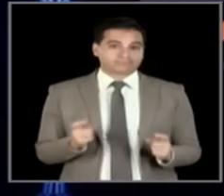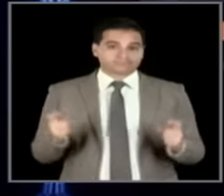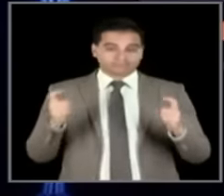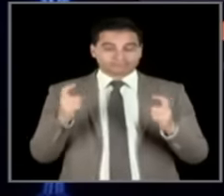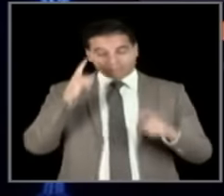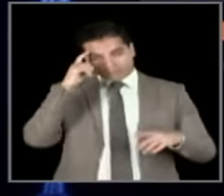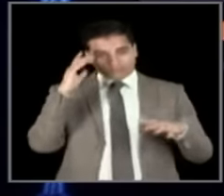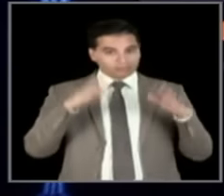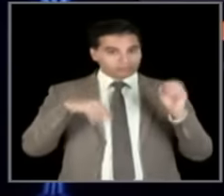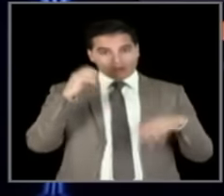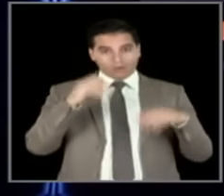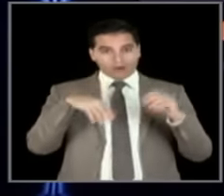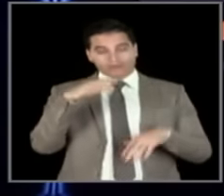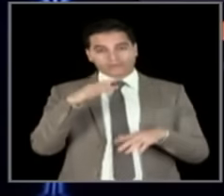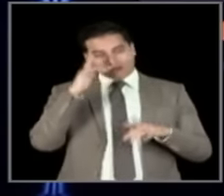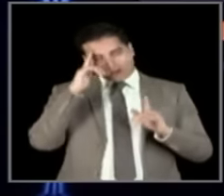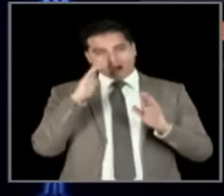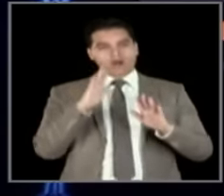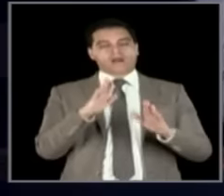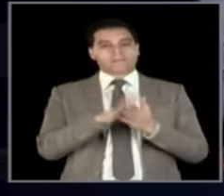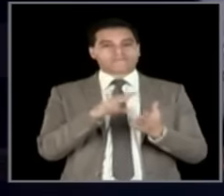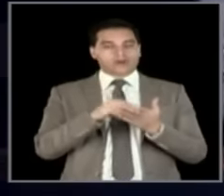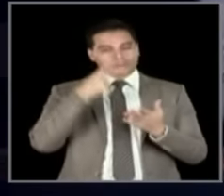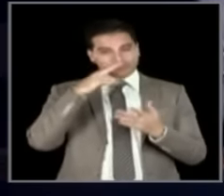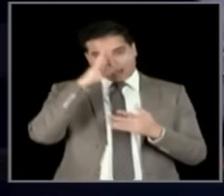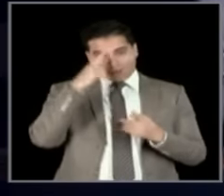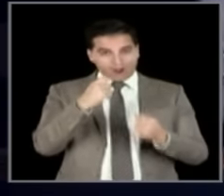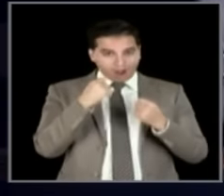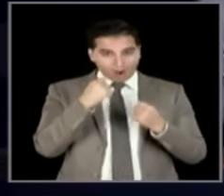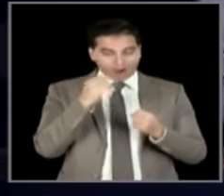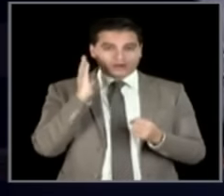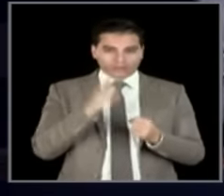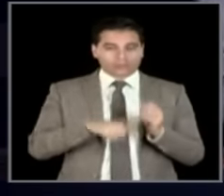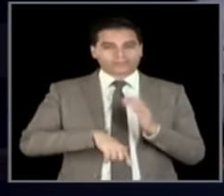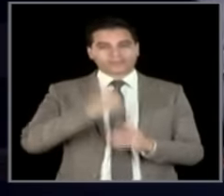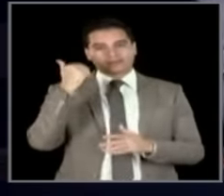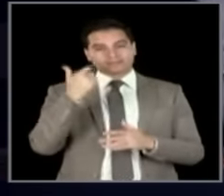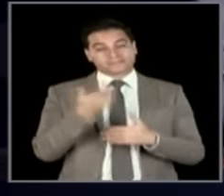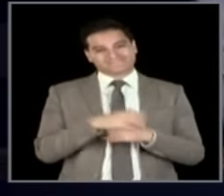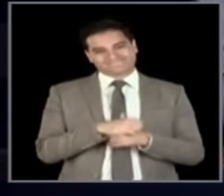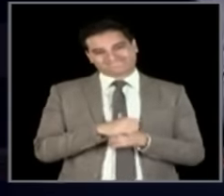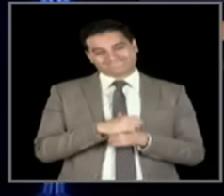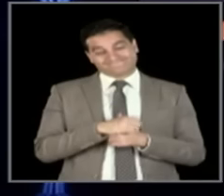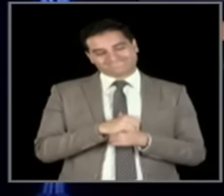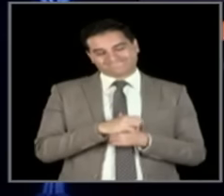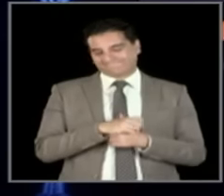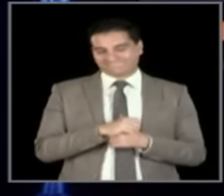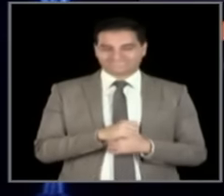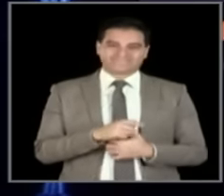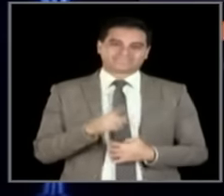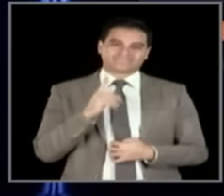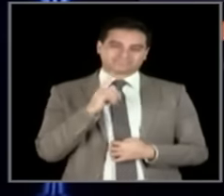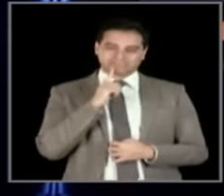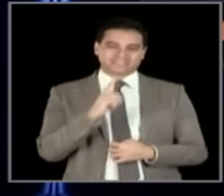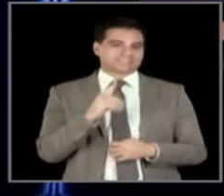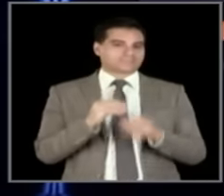برهبة أثرت عليكم من بداية المباراة، لو كنتوا دخلتوا بثقة كنت عملتوا أحسن من كده بكتير،